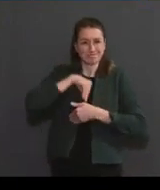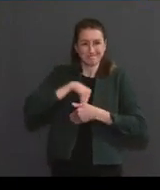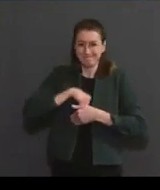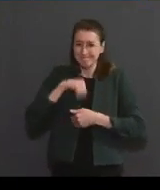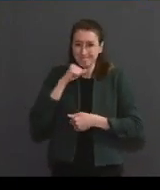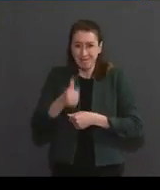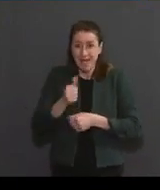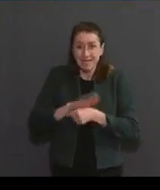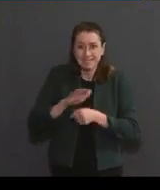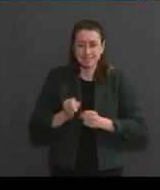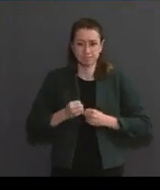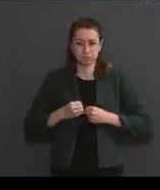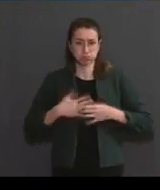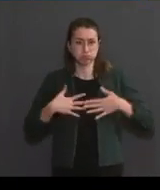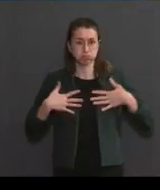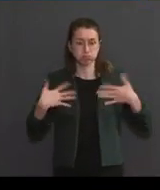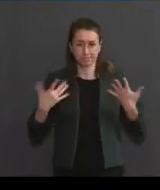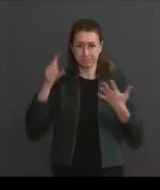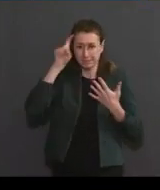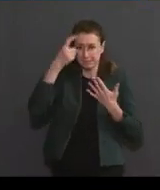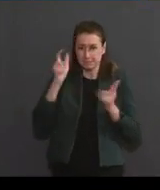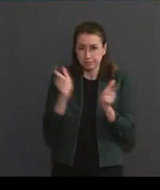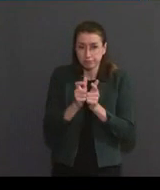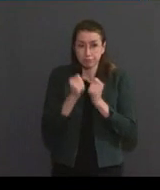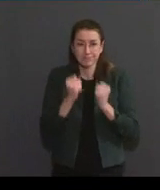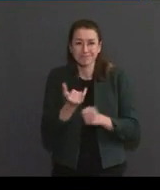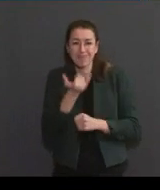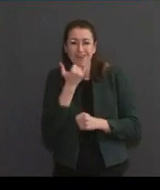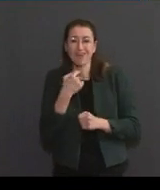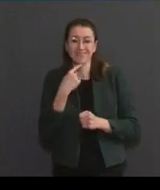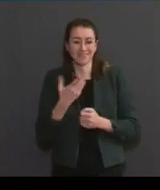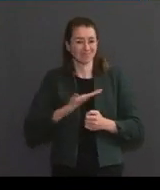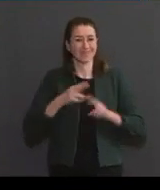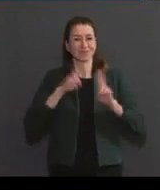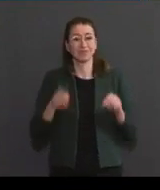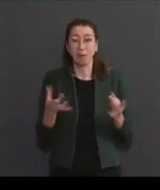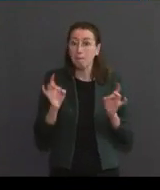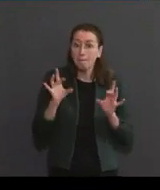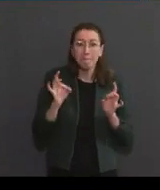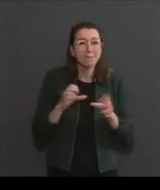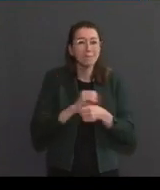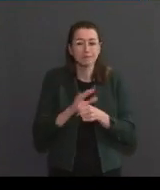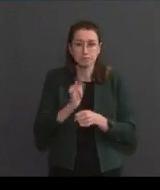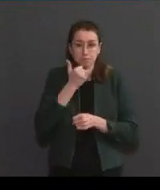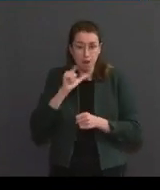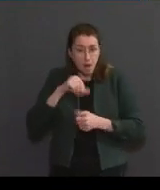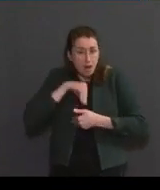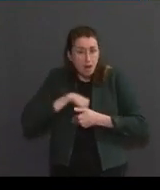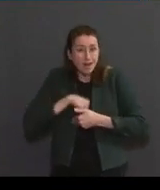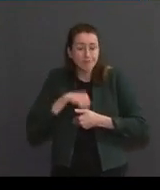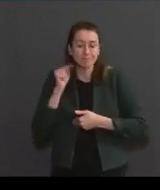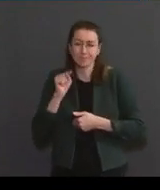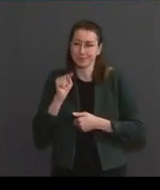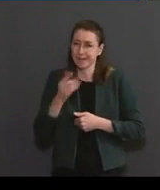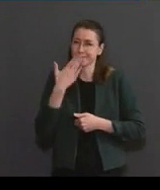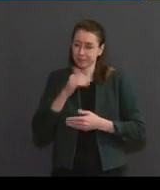voulu cette fois-ci de prendre un maximum de précautions en ayant à la fois l'avantage du test pour pouvoir sortir plus vite de